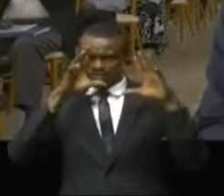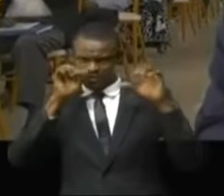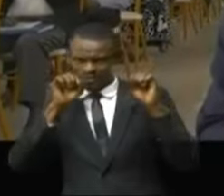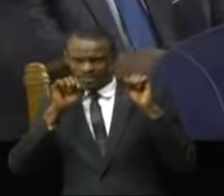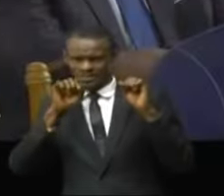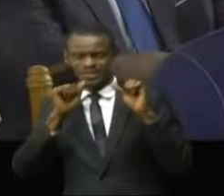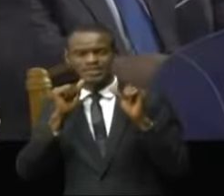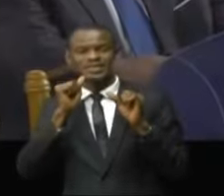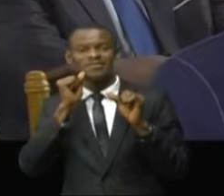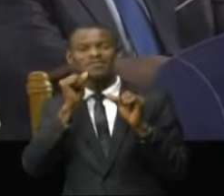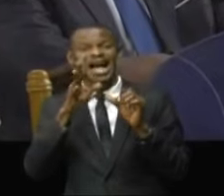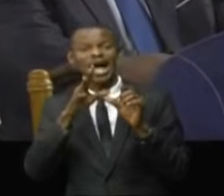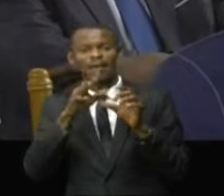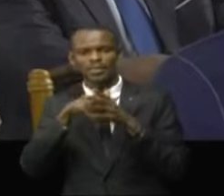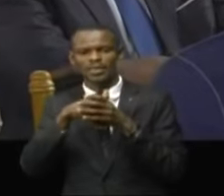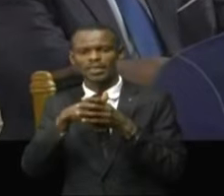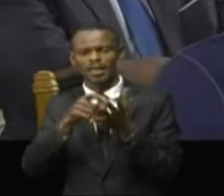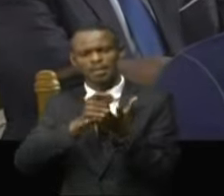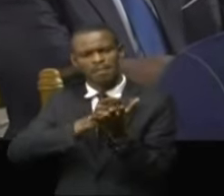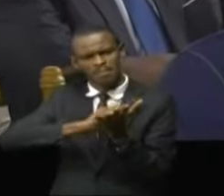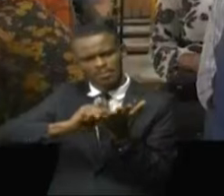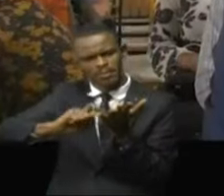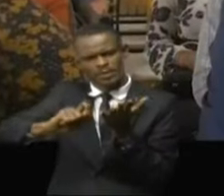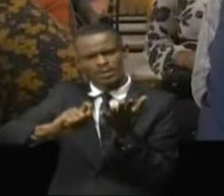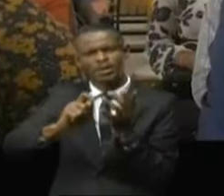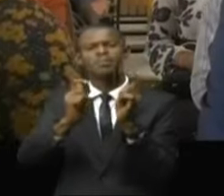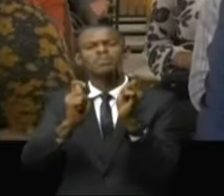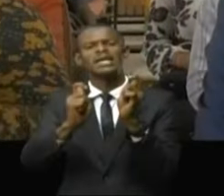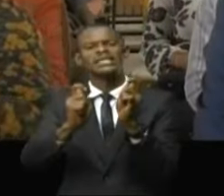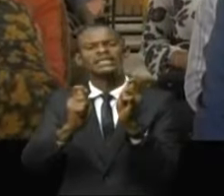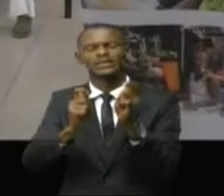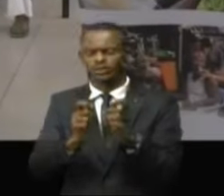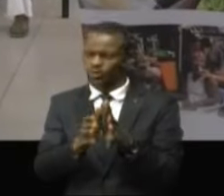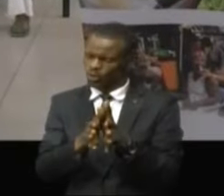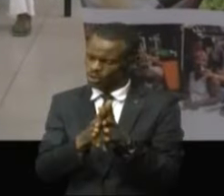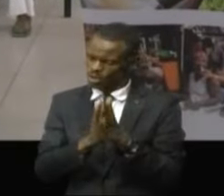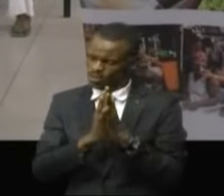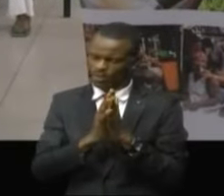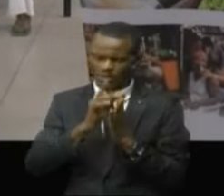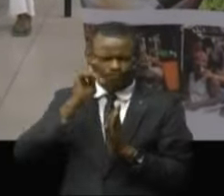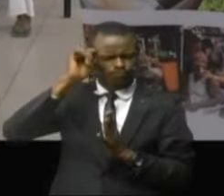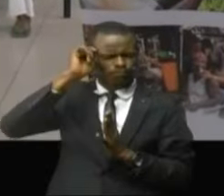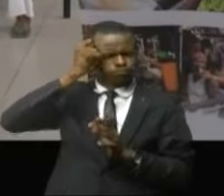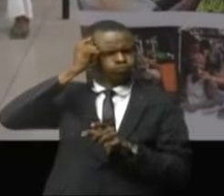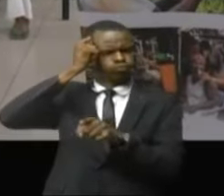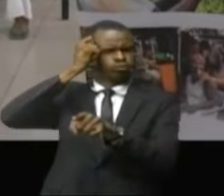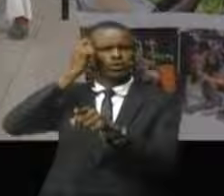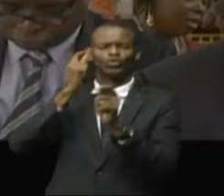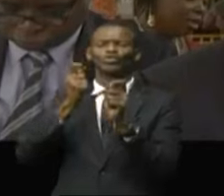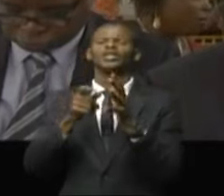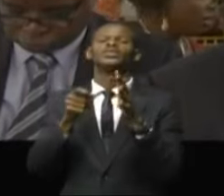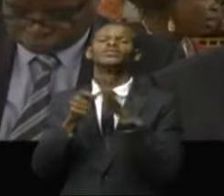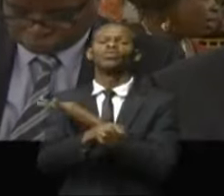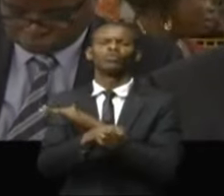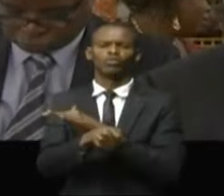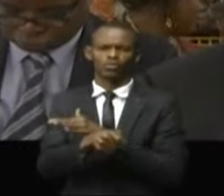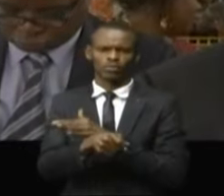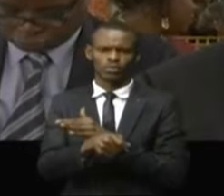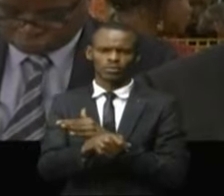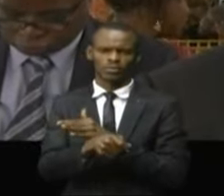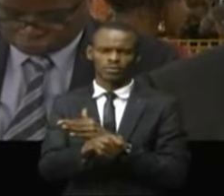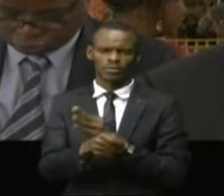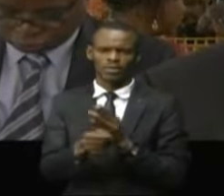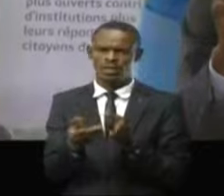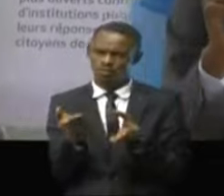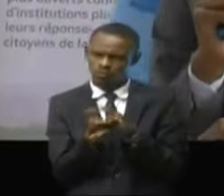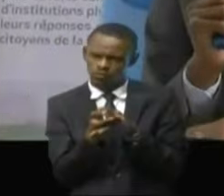celle de tous les autres chevaliers de la plume de rendre immortel dans la mémoire ces combattants de la liberté de la presse. Le ministre de la Communication